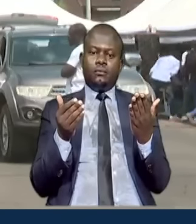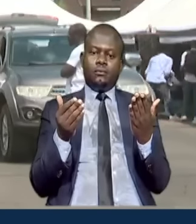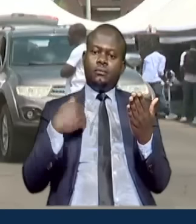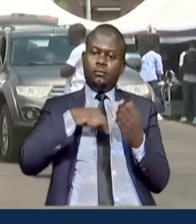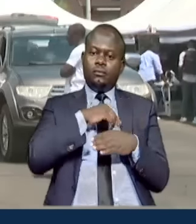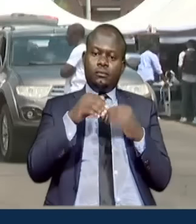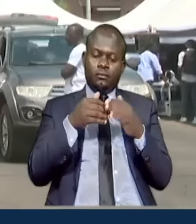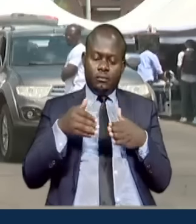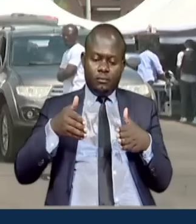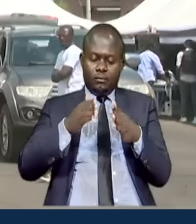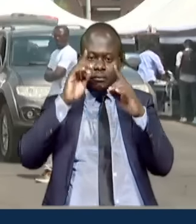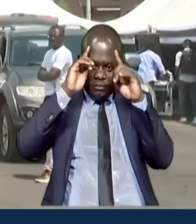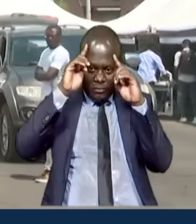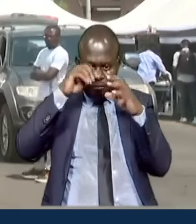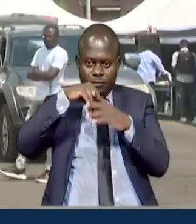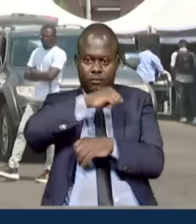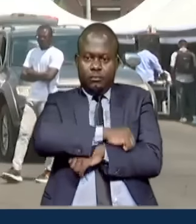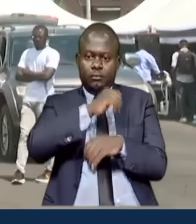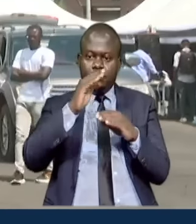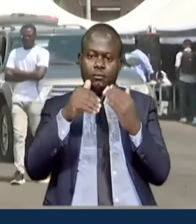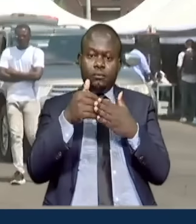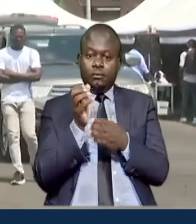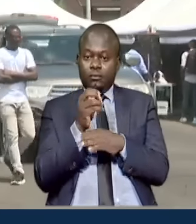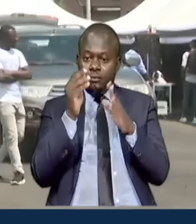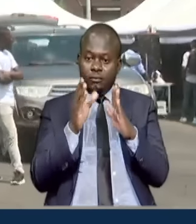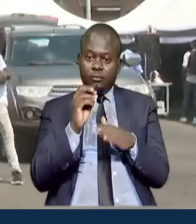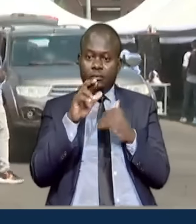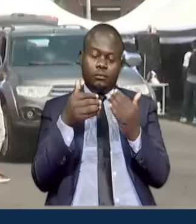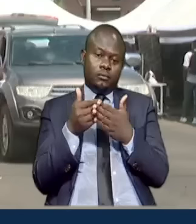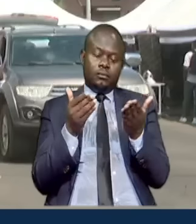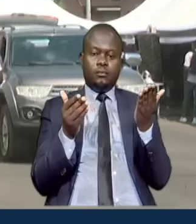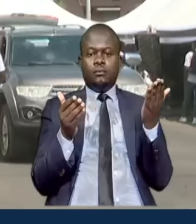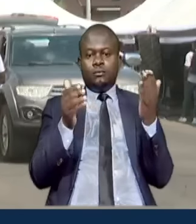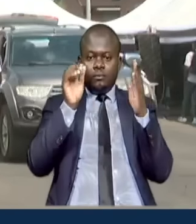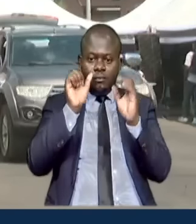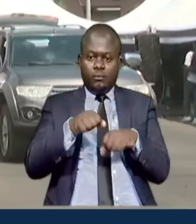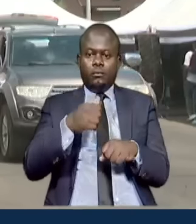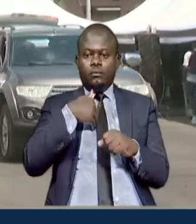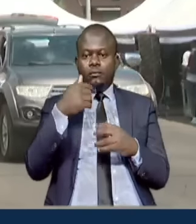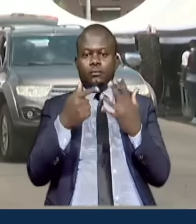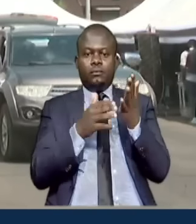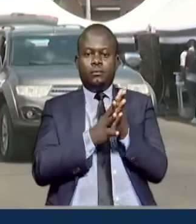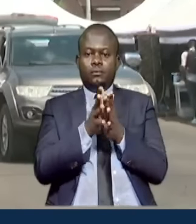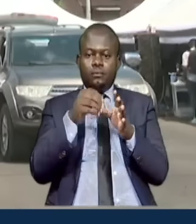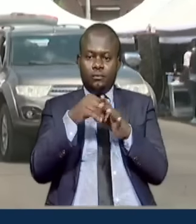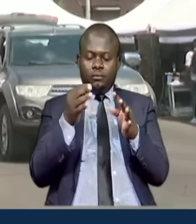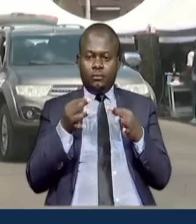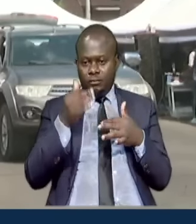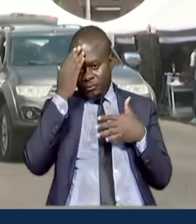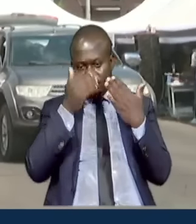imihangire cyangwa se guhanga kwabo banyeshuri bakaba babagira inama cyangwa se bakaba babasha kugira ibyo bashoramo imari kugira